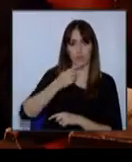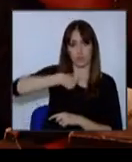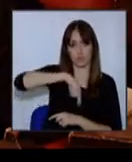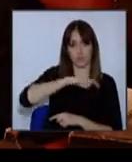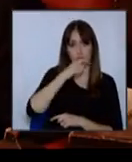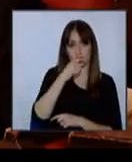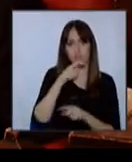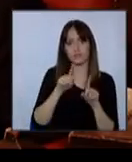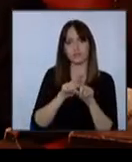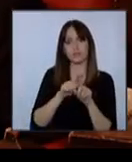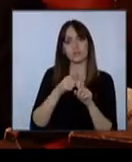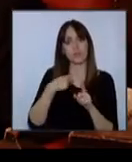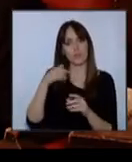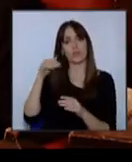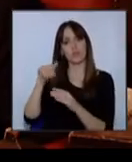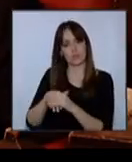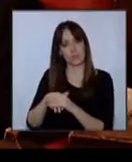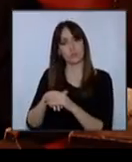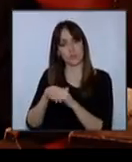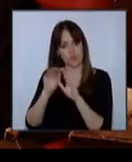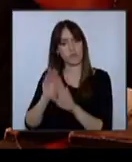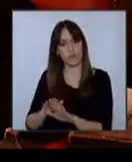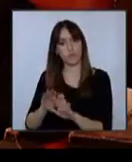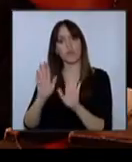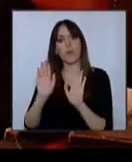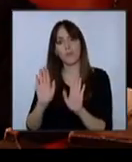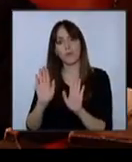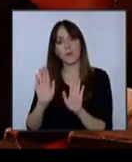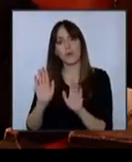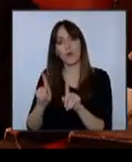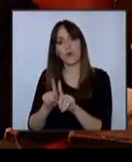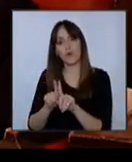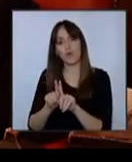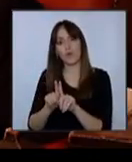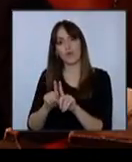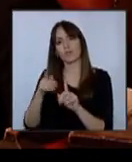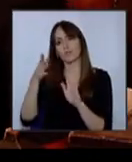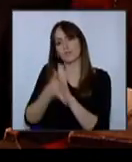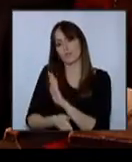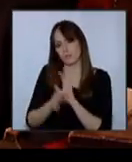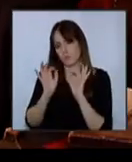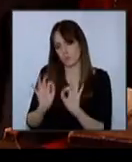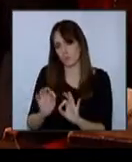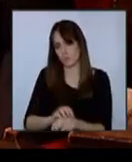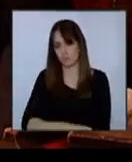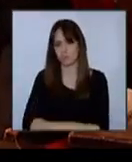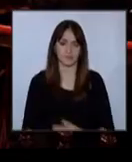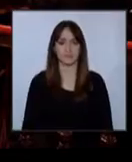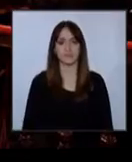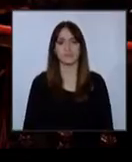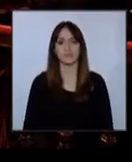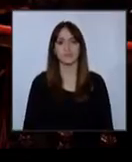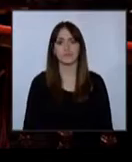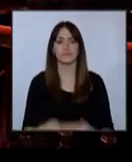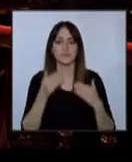evidentment, perquè hi estem a favor, votarem a favor, però serà un sí crític per aquests motius que he explicat. Moltes gràcies.